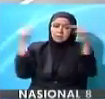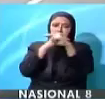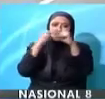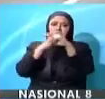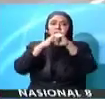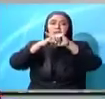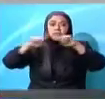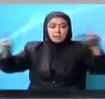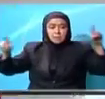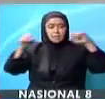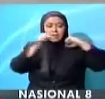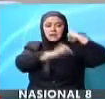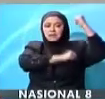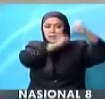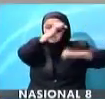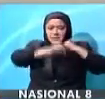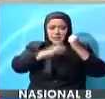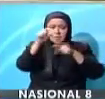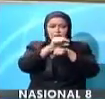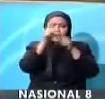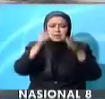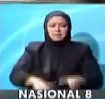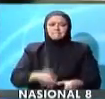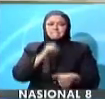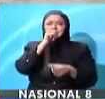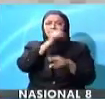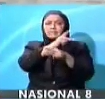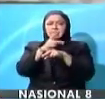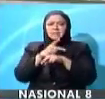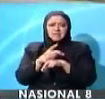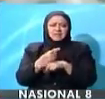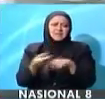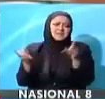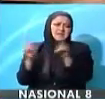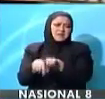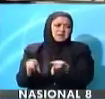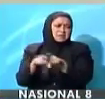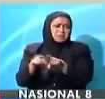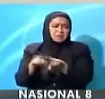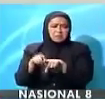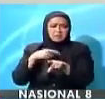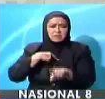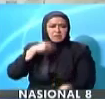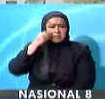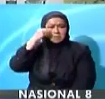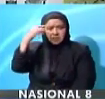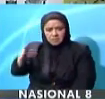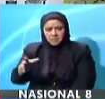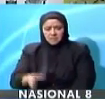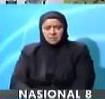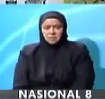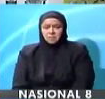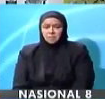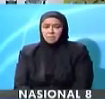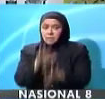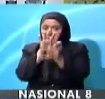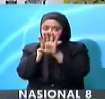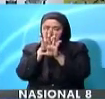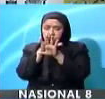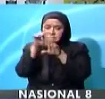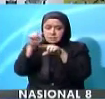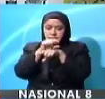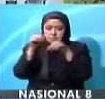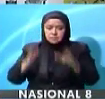pengguna semasa menggunakannya, ia akan menjadi sia-sia. Ramailah pengguna di